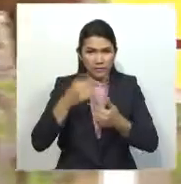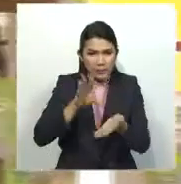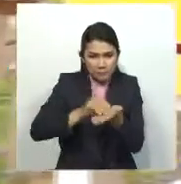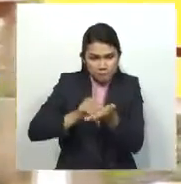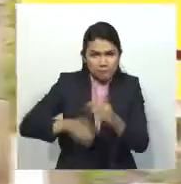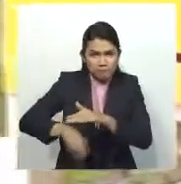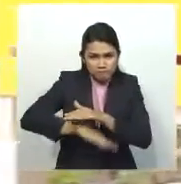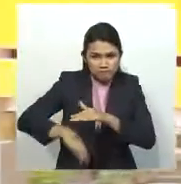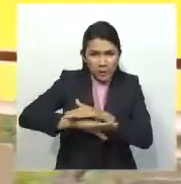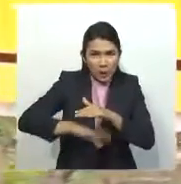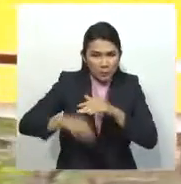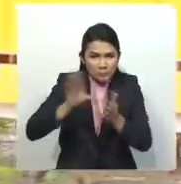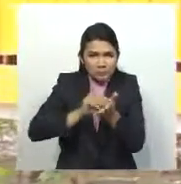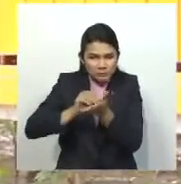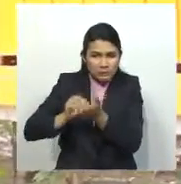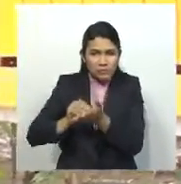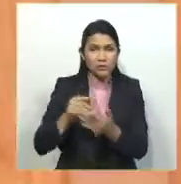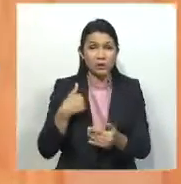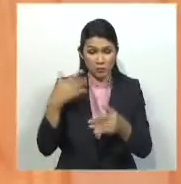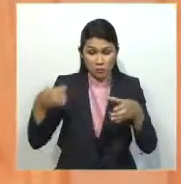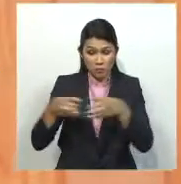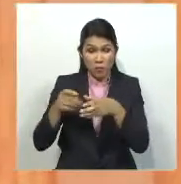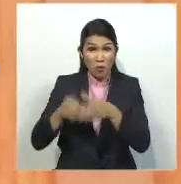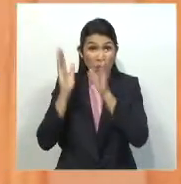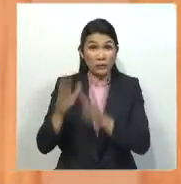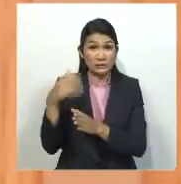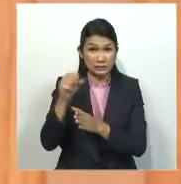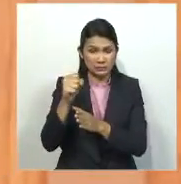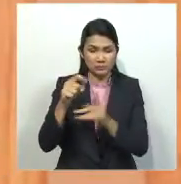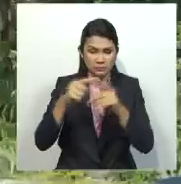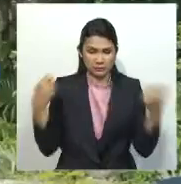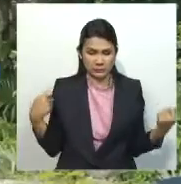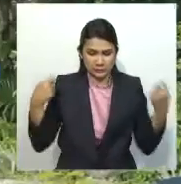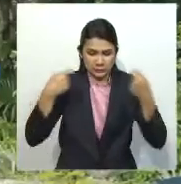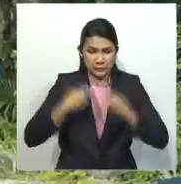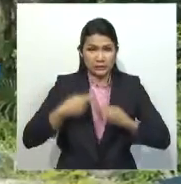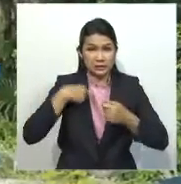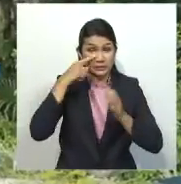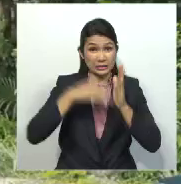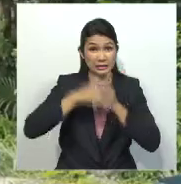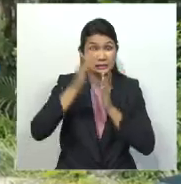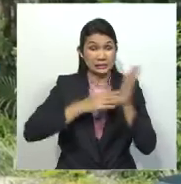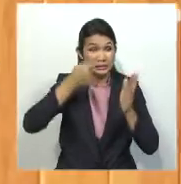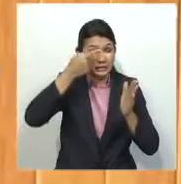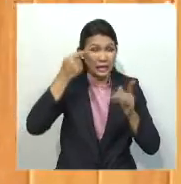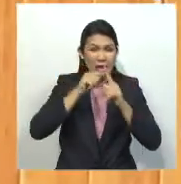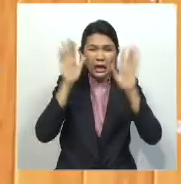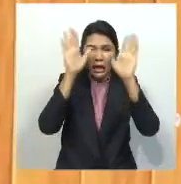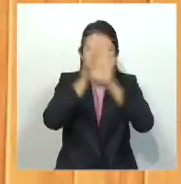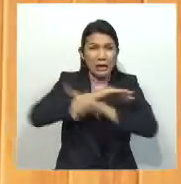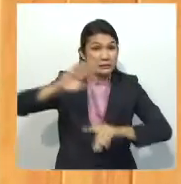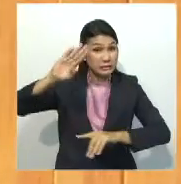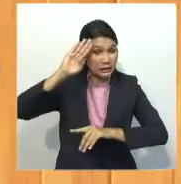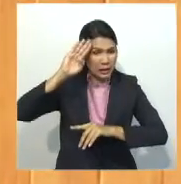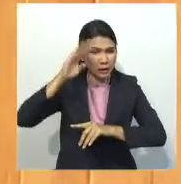าแล้วนะคะโดยเฉพาะคดีคนร้ายกว่า10คนแต่งกายชุดดำคล้ายทหารพรานใช้อาวุธปืนยิงถล่มวัด